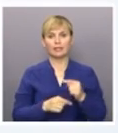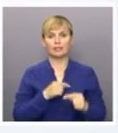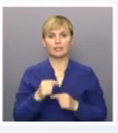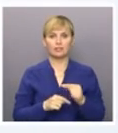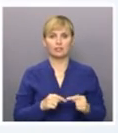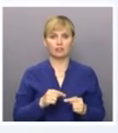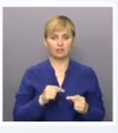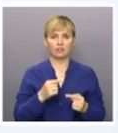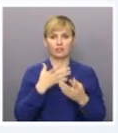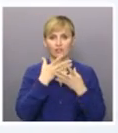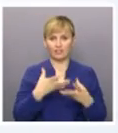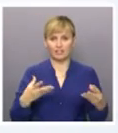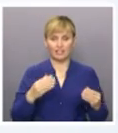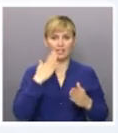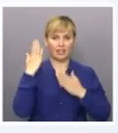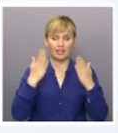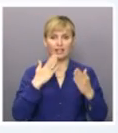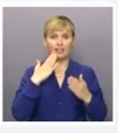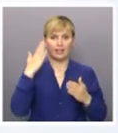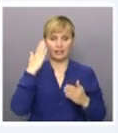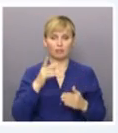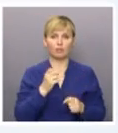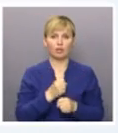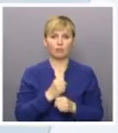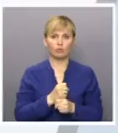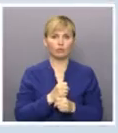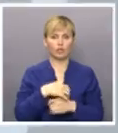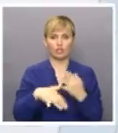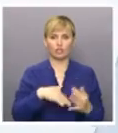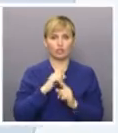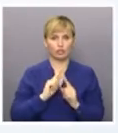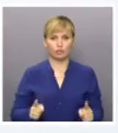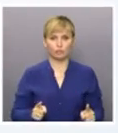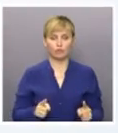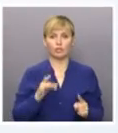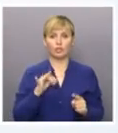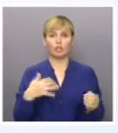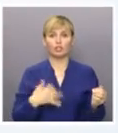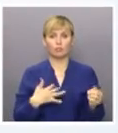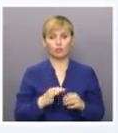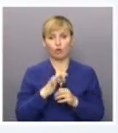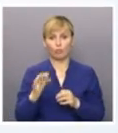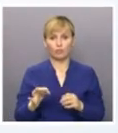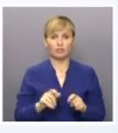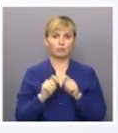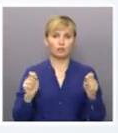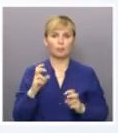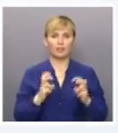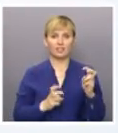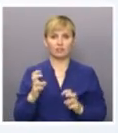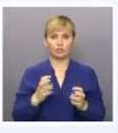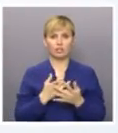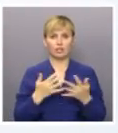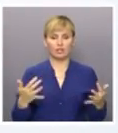Традиционного весенне-летнего ажиотажа на казахстанском рынке недвижимости не будет. И в Жамбылской области запускают производство